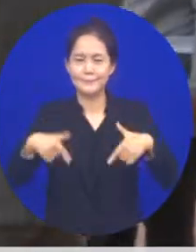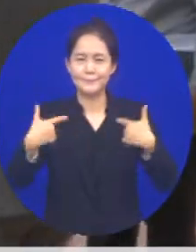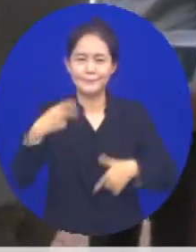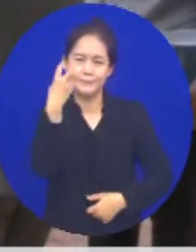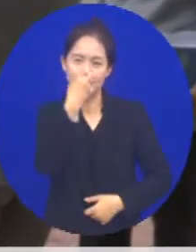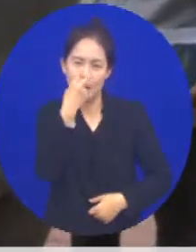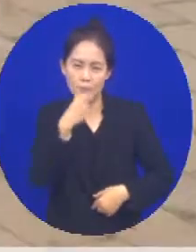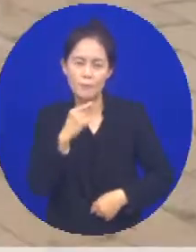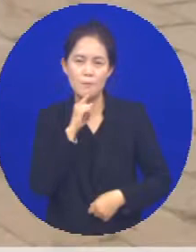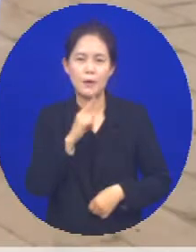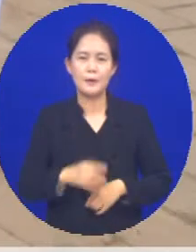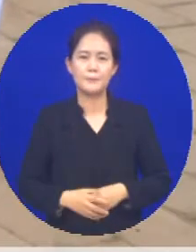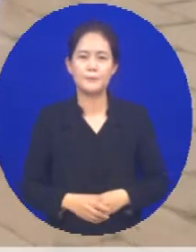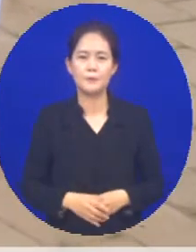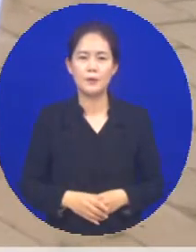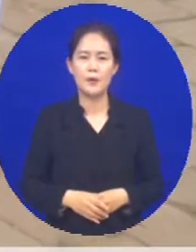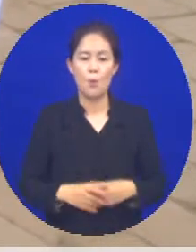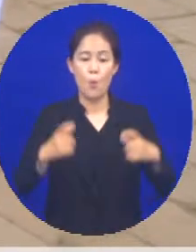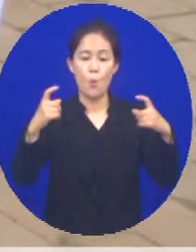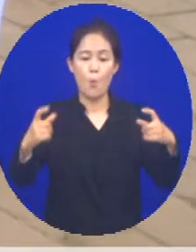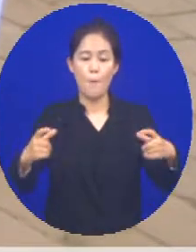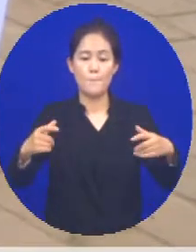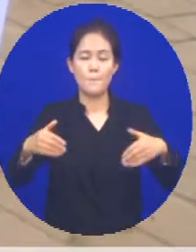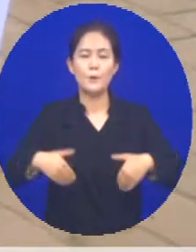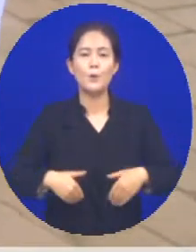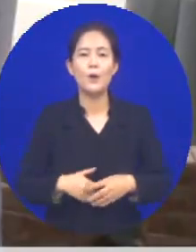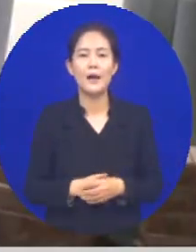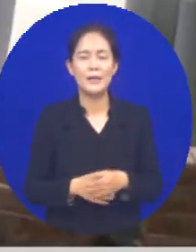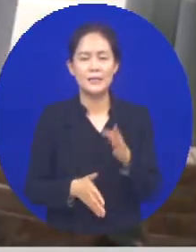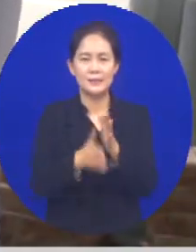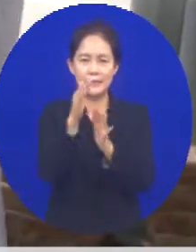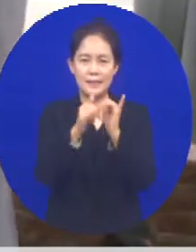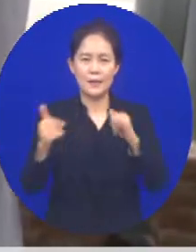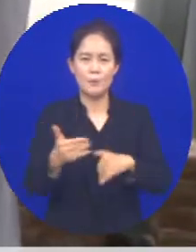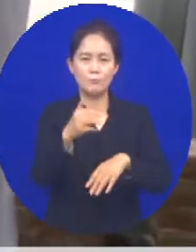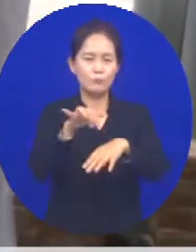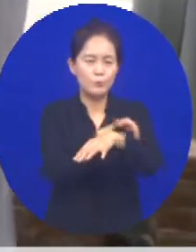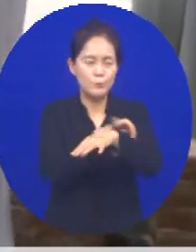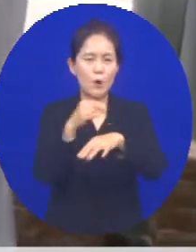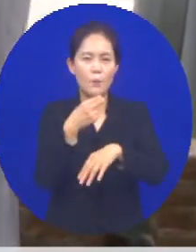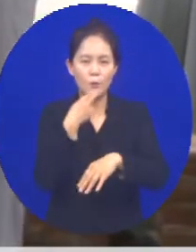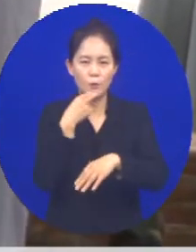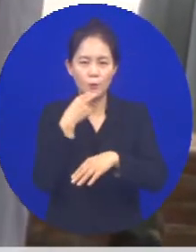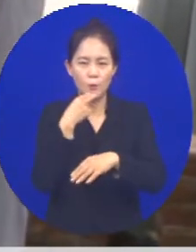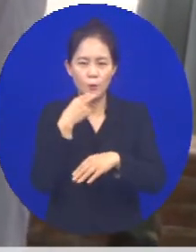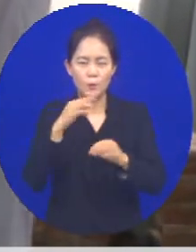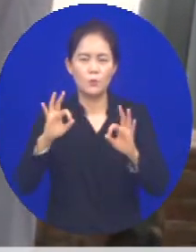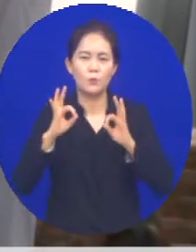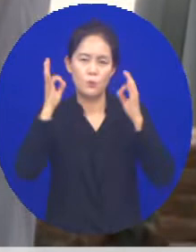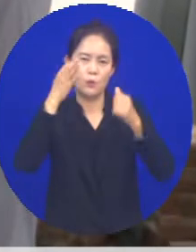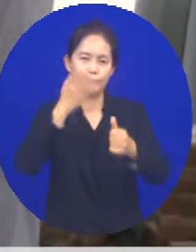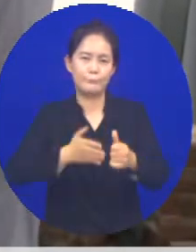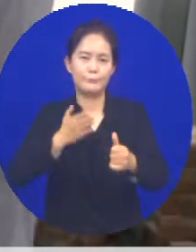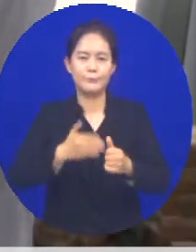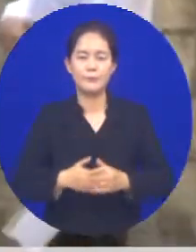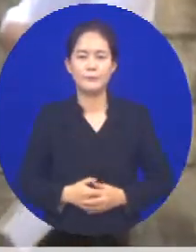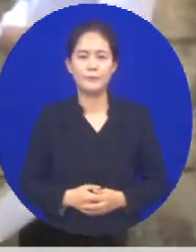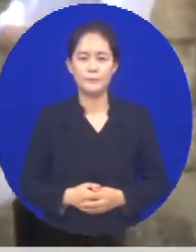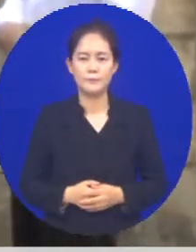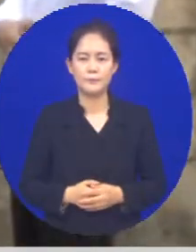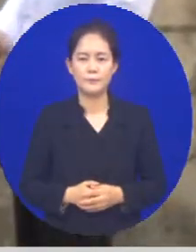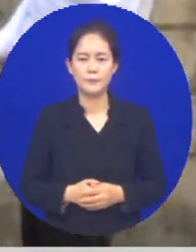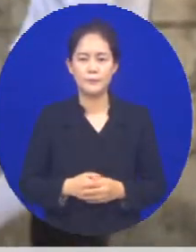점검하면서 우리 시의 이미지를 좌우하는 방문인 만큼 시민 불편이 없도록 3 심의 살피라 고 당부했습니다